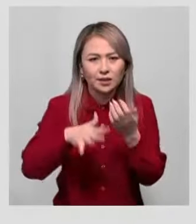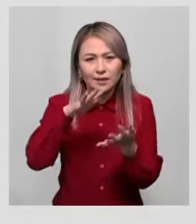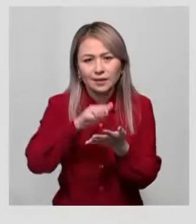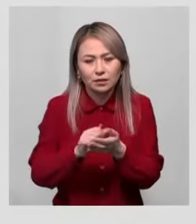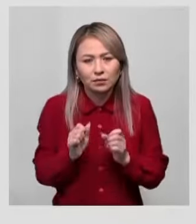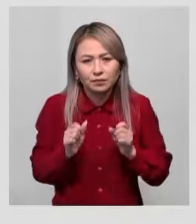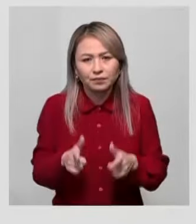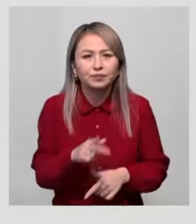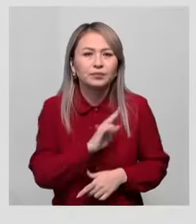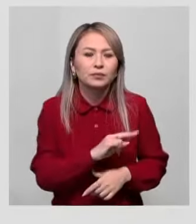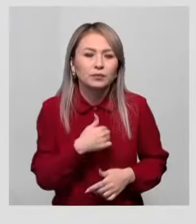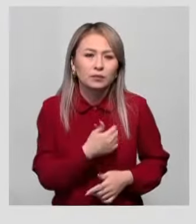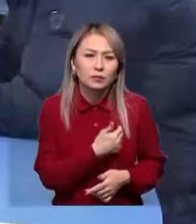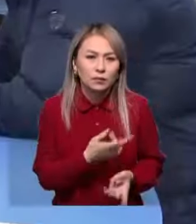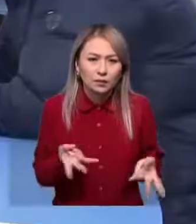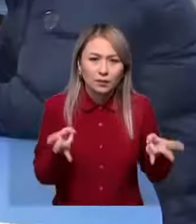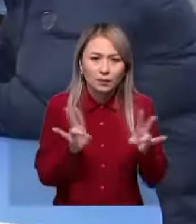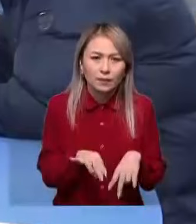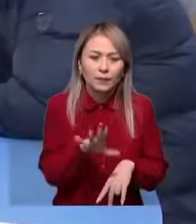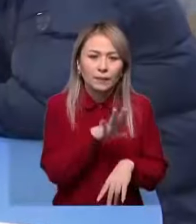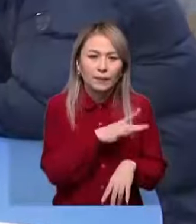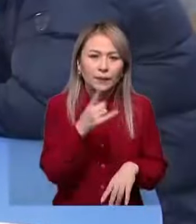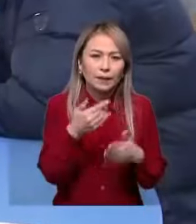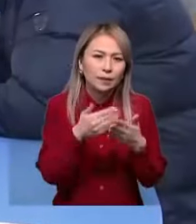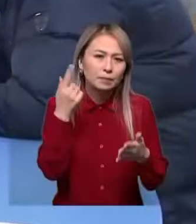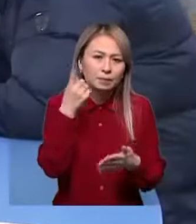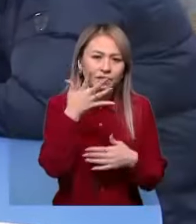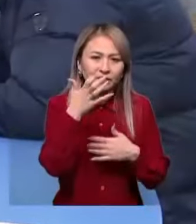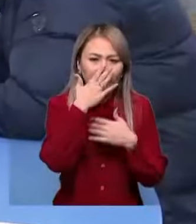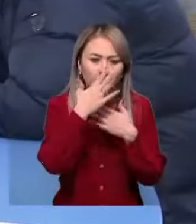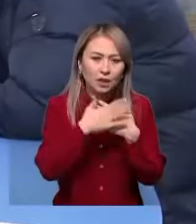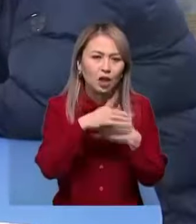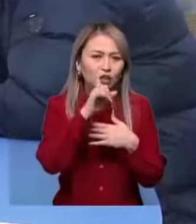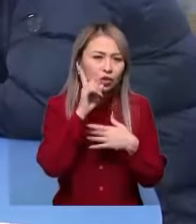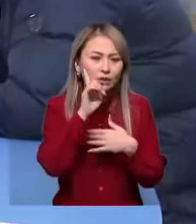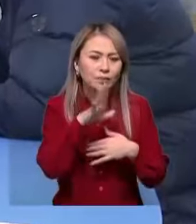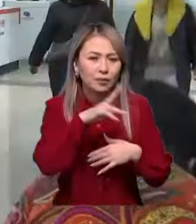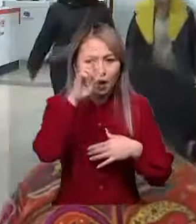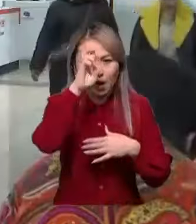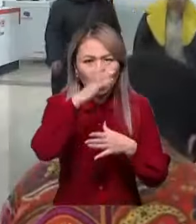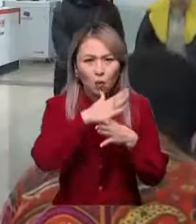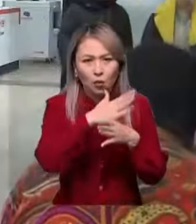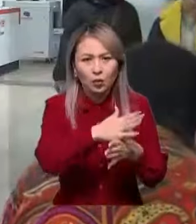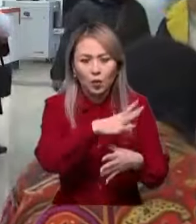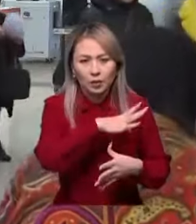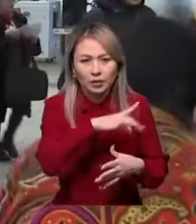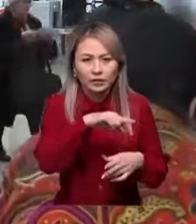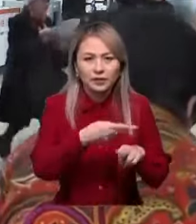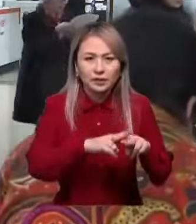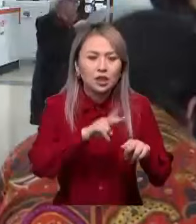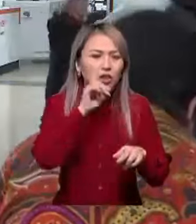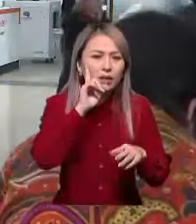осында жұмысқа қаламын деген ниетім бар. Былтыр 1,5 мыңнан астам астаналық жас мемлекеттен осындай қолдау көрген. Бүгінде оларға